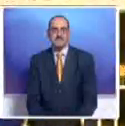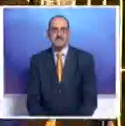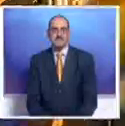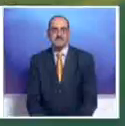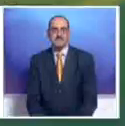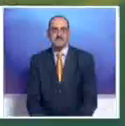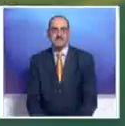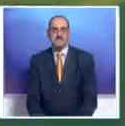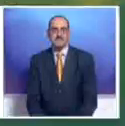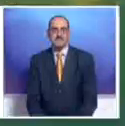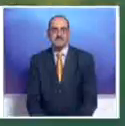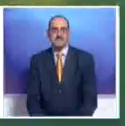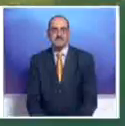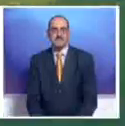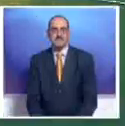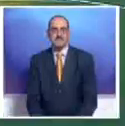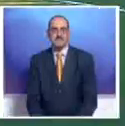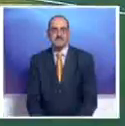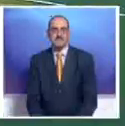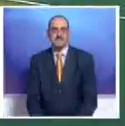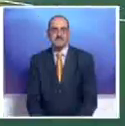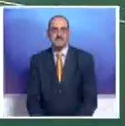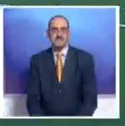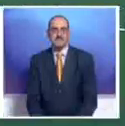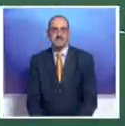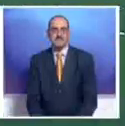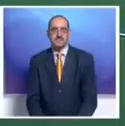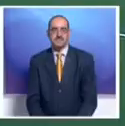69. جديد بجاية سابقا ولا